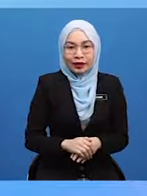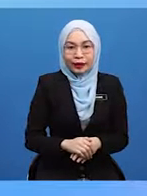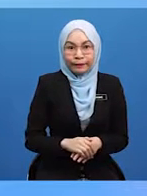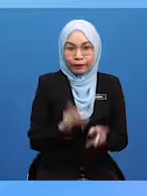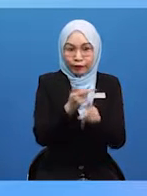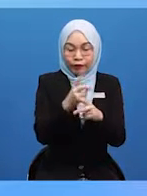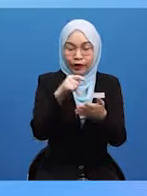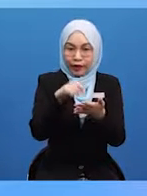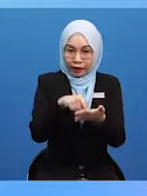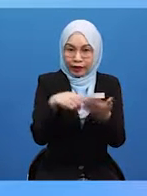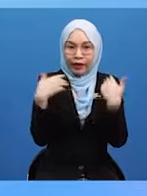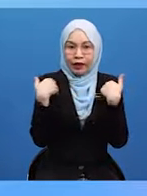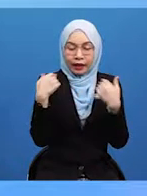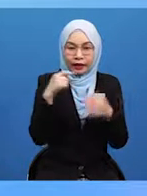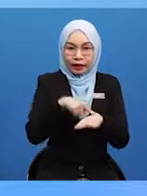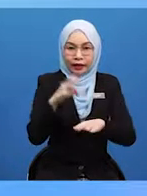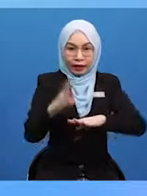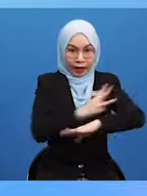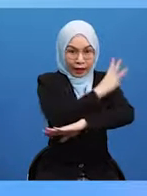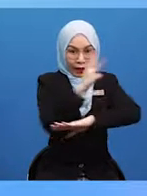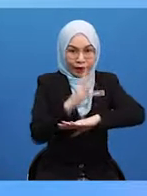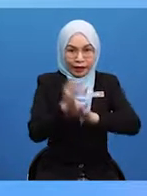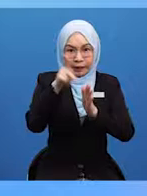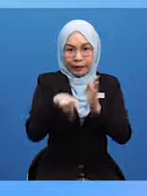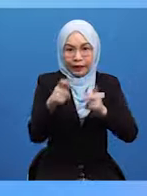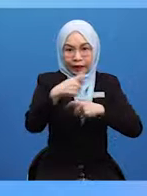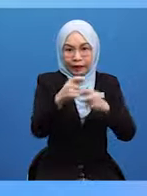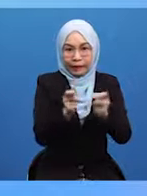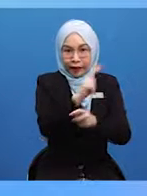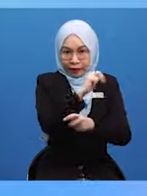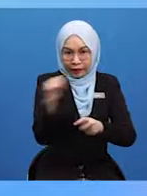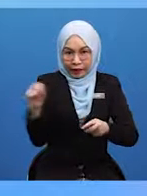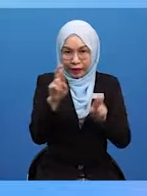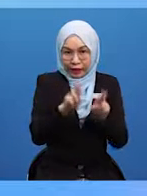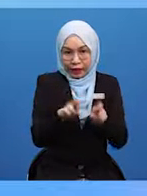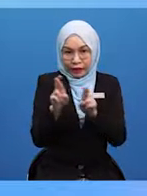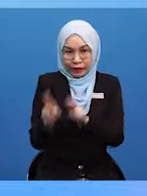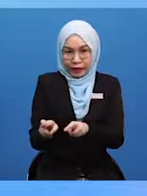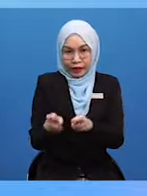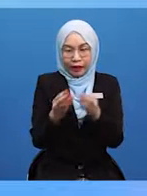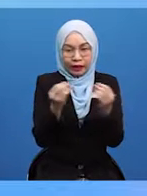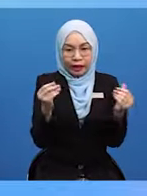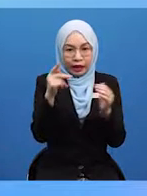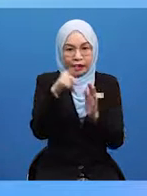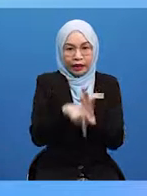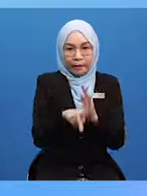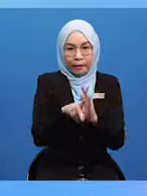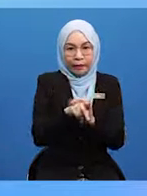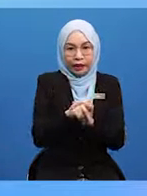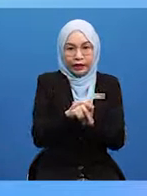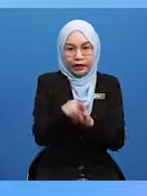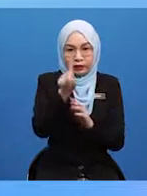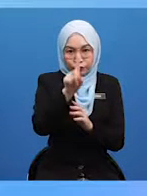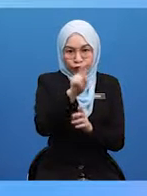di kawasan pertempatan rancangan pembangunan tanah persekutuan seperti